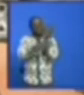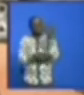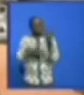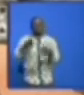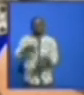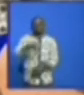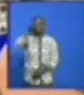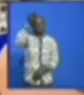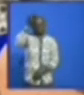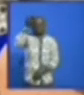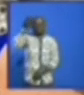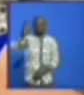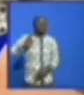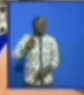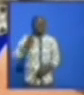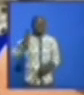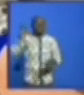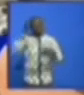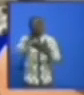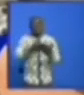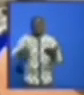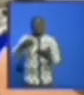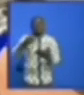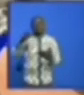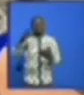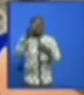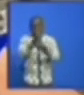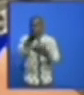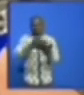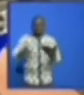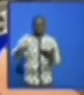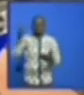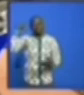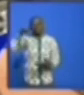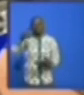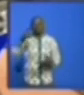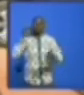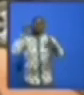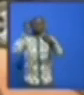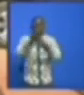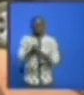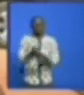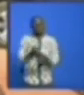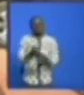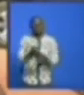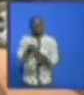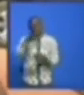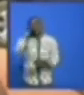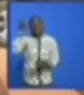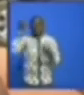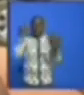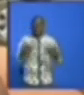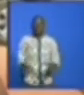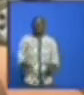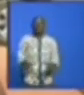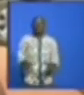sont très motivés à prendre part à ce genre de forum. L'objectif est largement atteint parce que déjà,